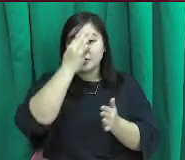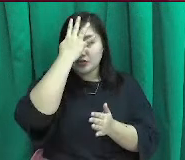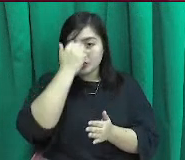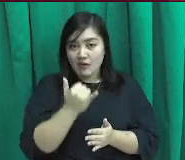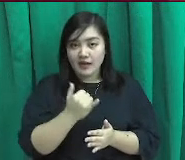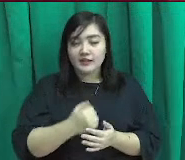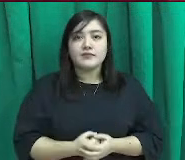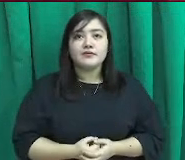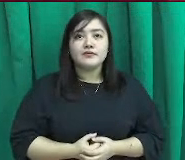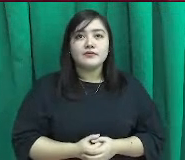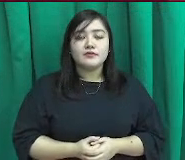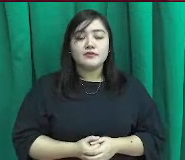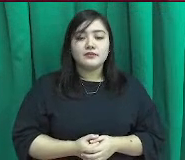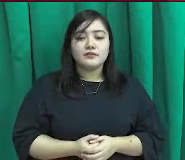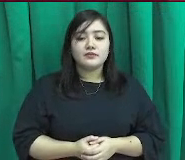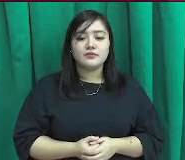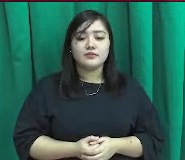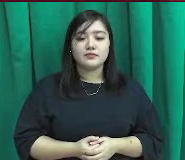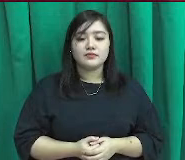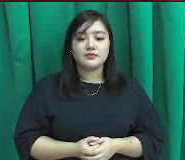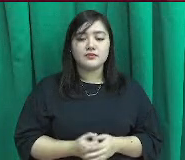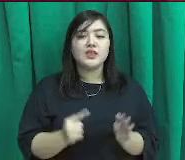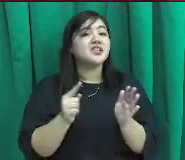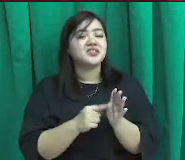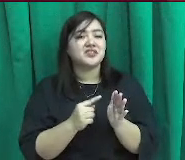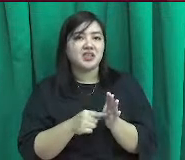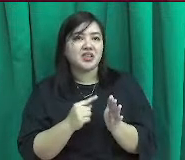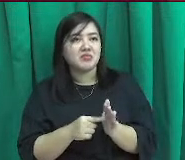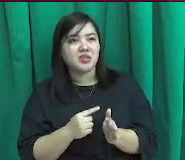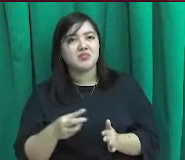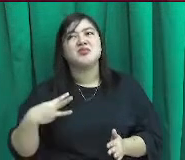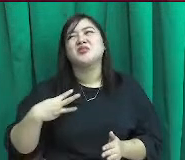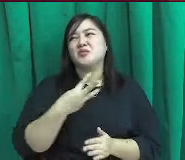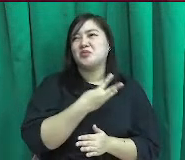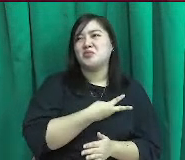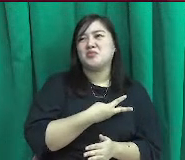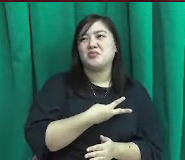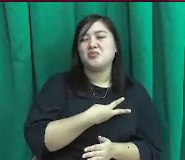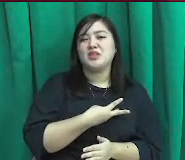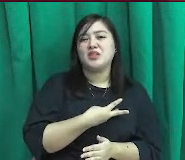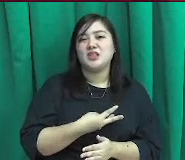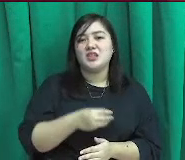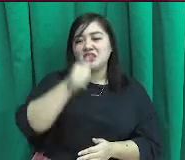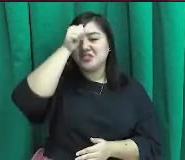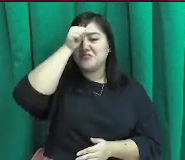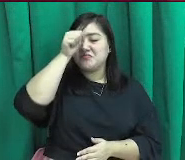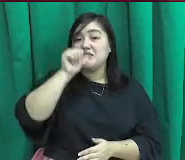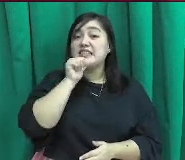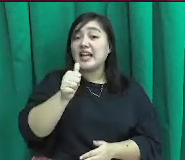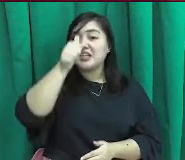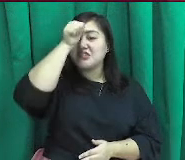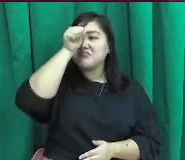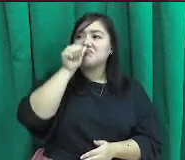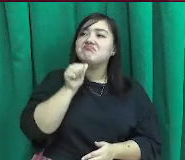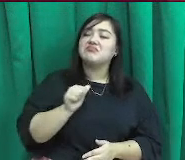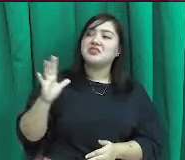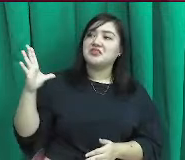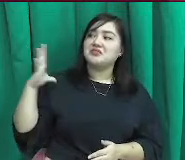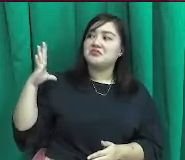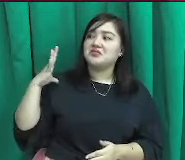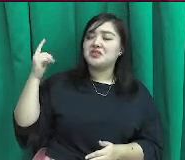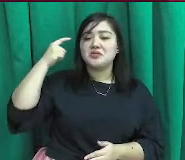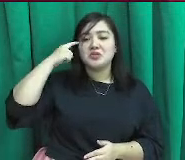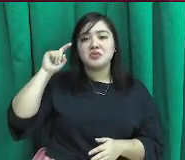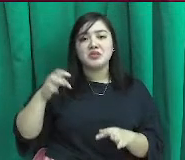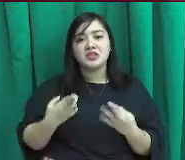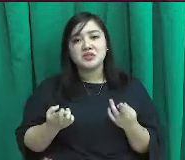may inip tayo mo siya, tagal naman magbago ng ganito, ganyan. Oh, you see, that's the first. Yeah. Ano po yung pangalawang approach na sinasabi ko? Sinasabi